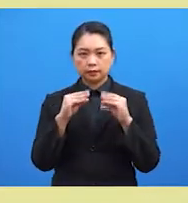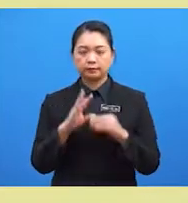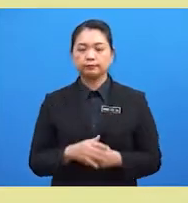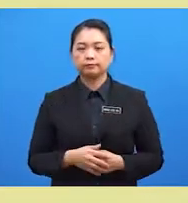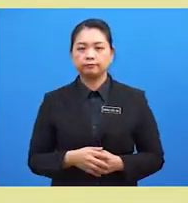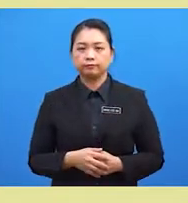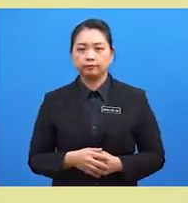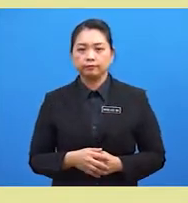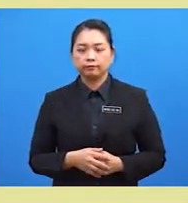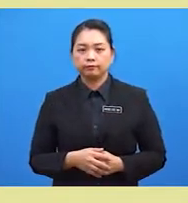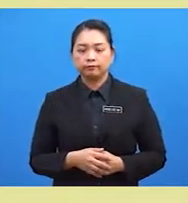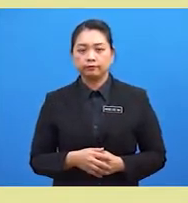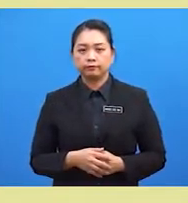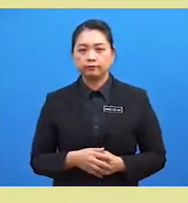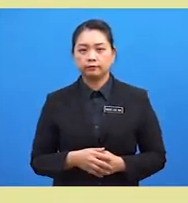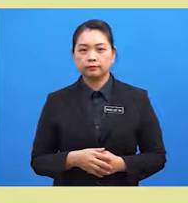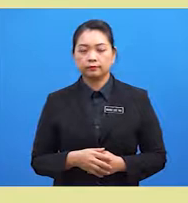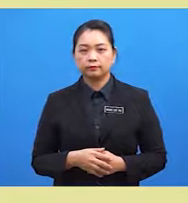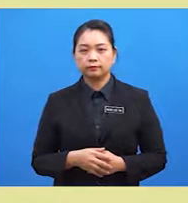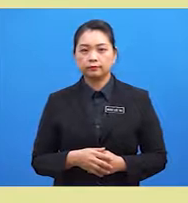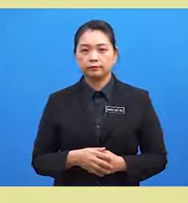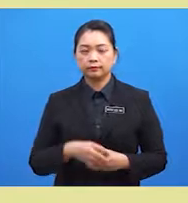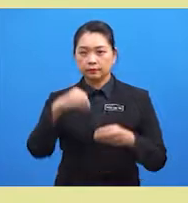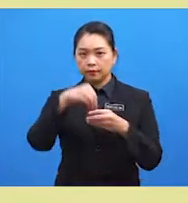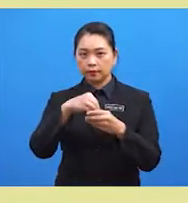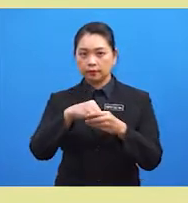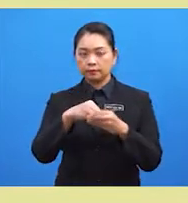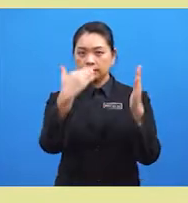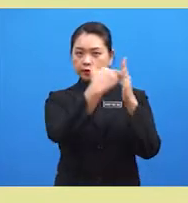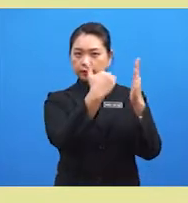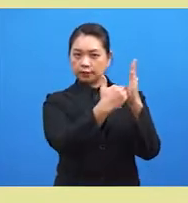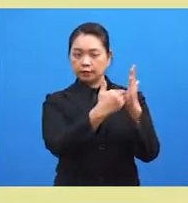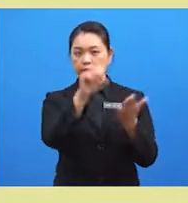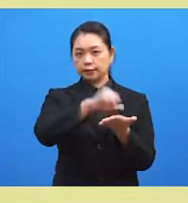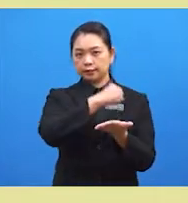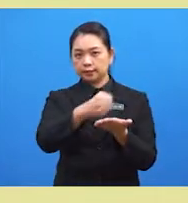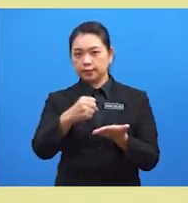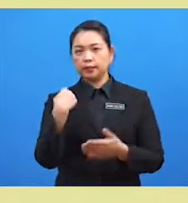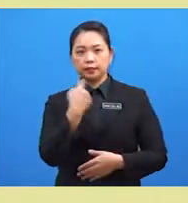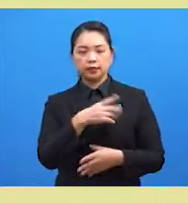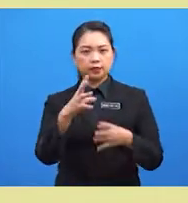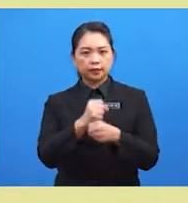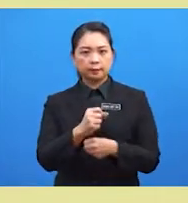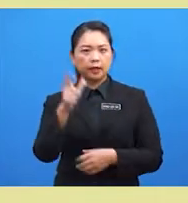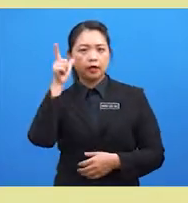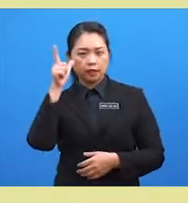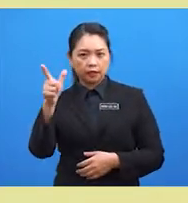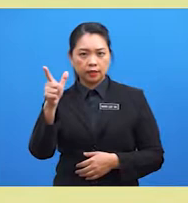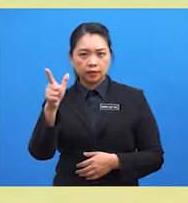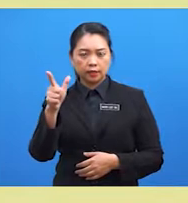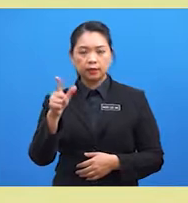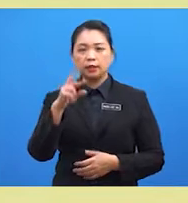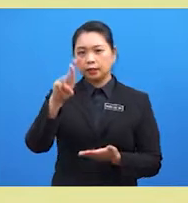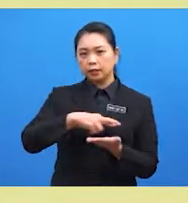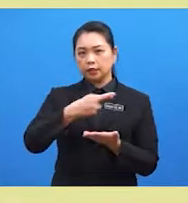basah. Dalam rangkap syair ini, kita dapat lihat rima